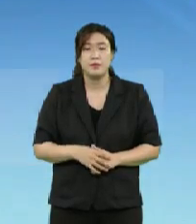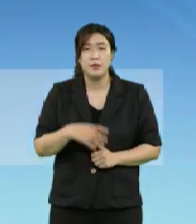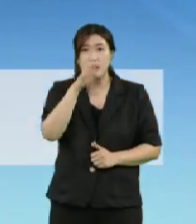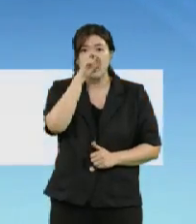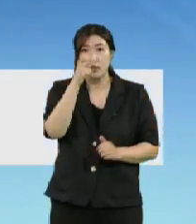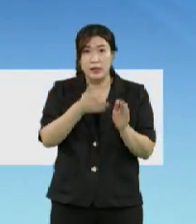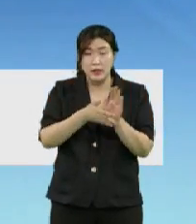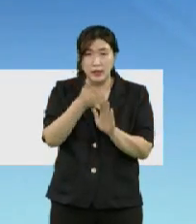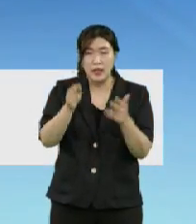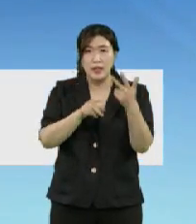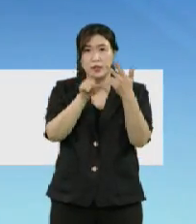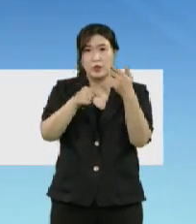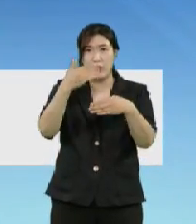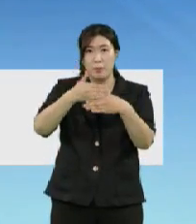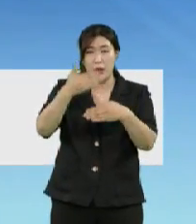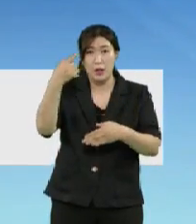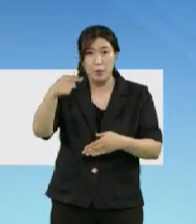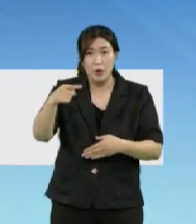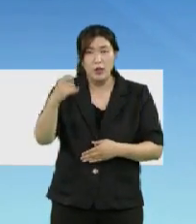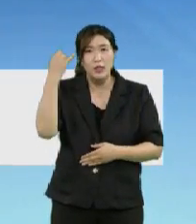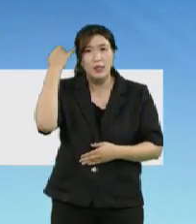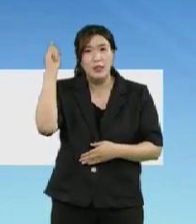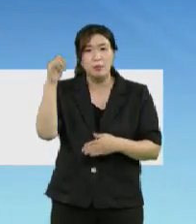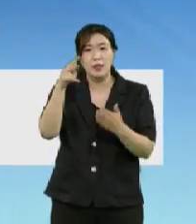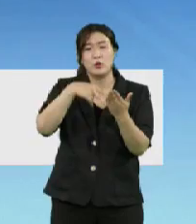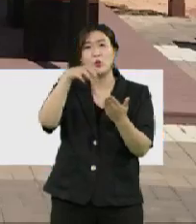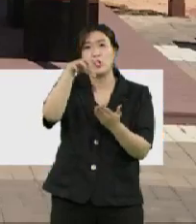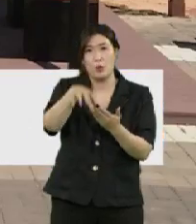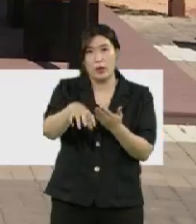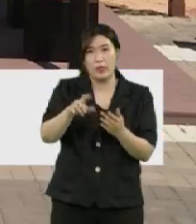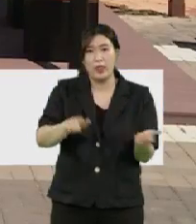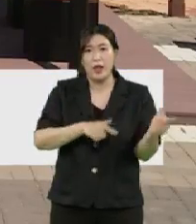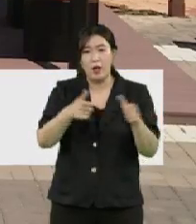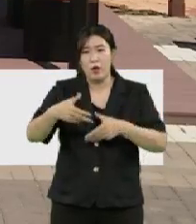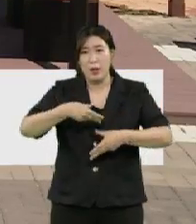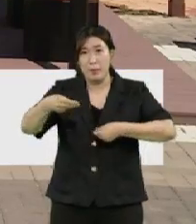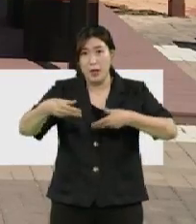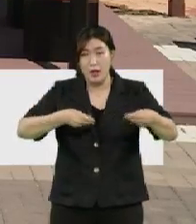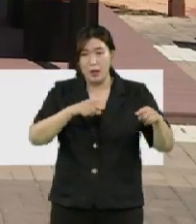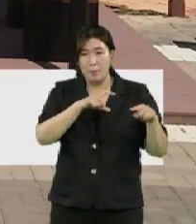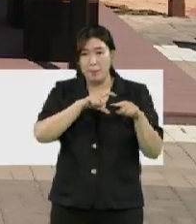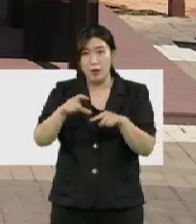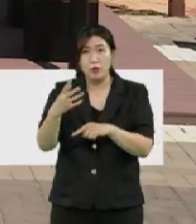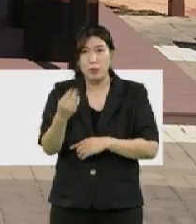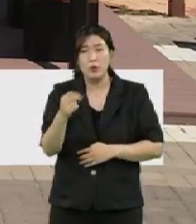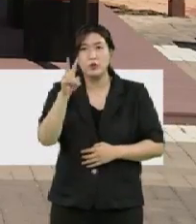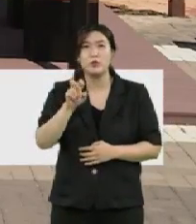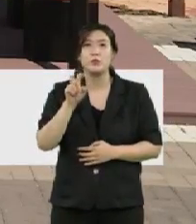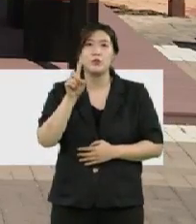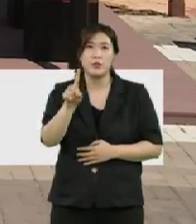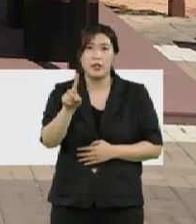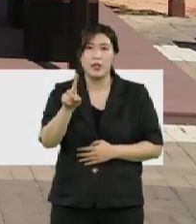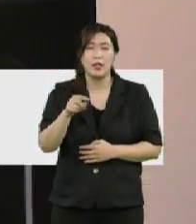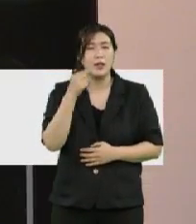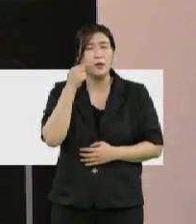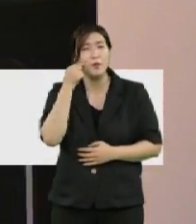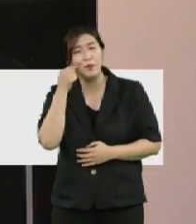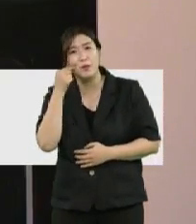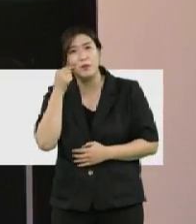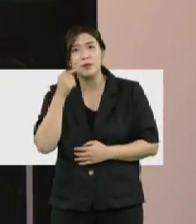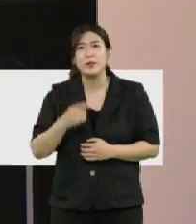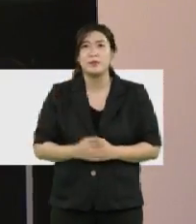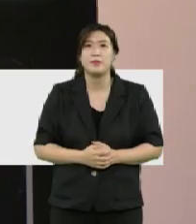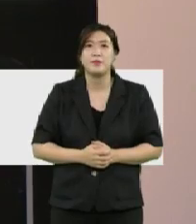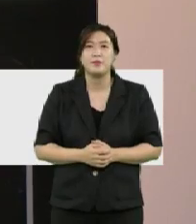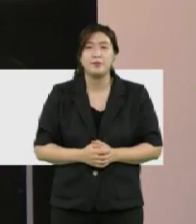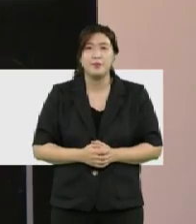서산시 가 지난 달부터 운영중인 동 분 스마트 도서관이 하루 평균 21 권 의 대출 성과를 내며 시민들의 호응을